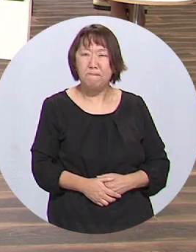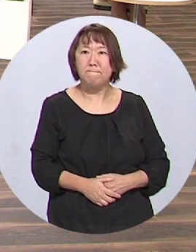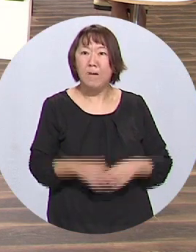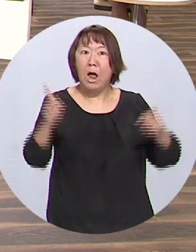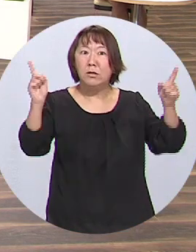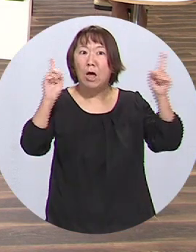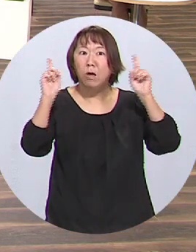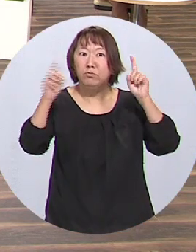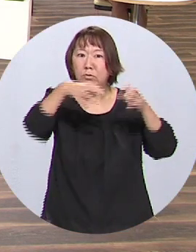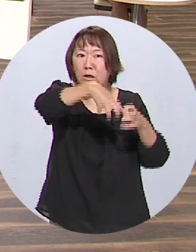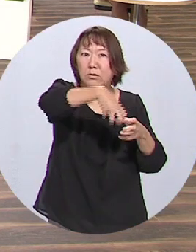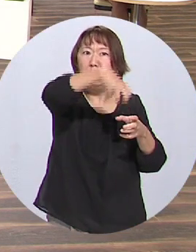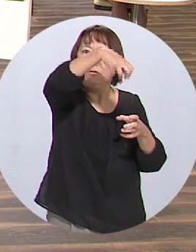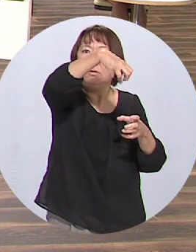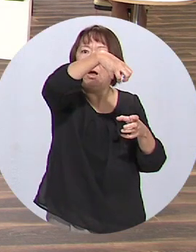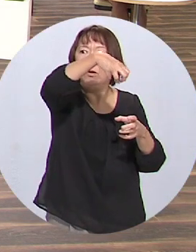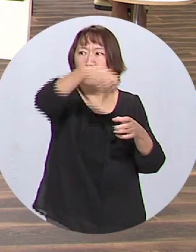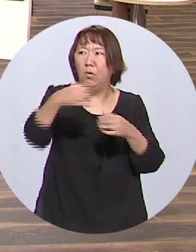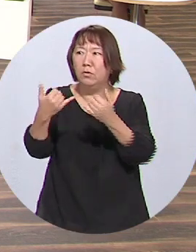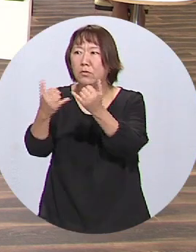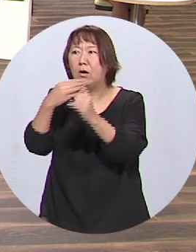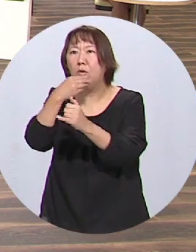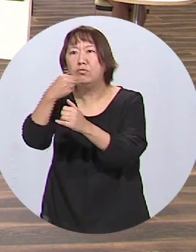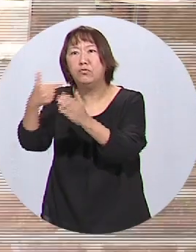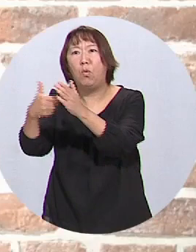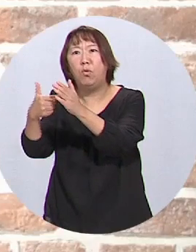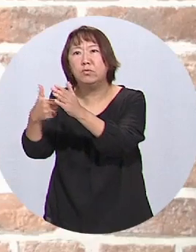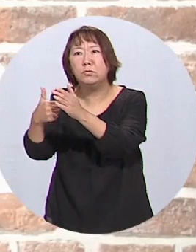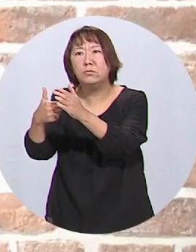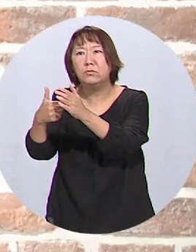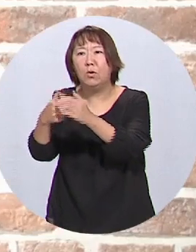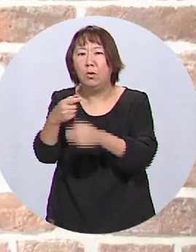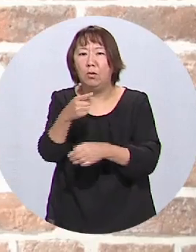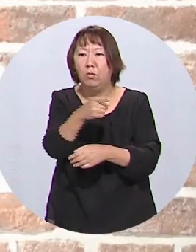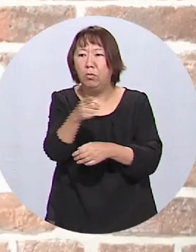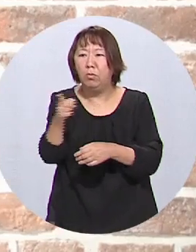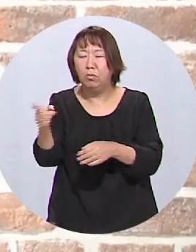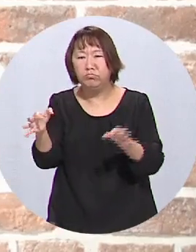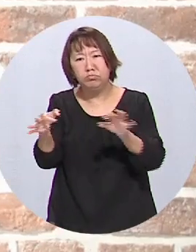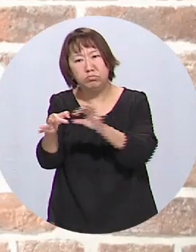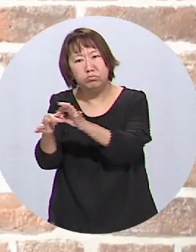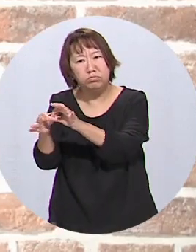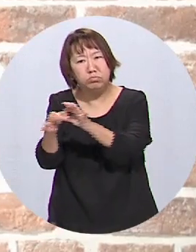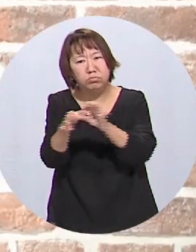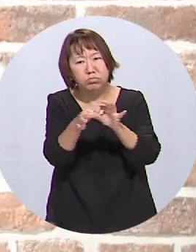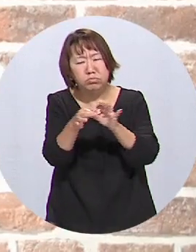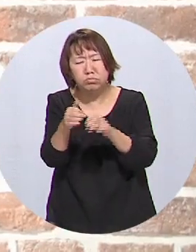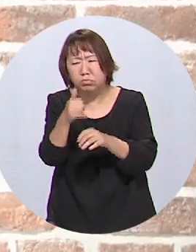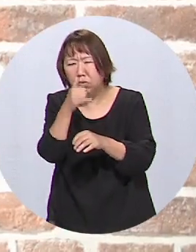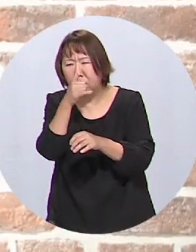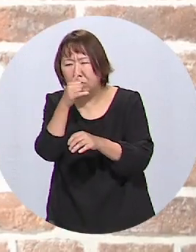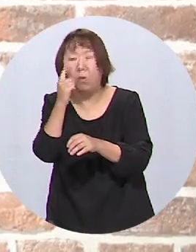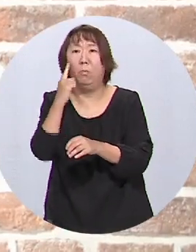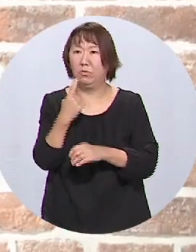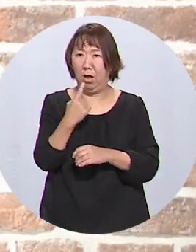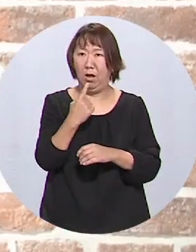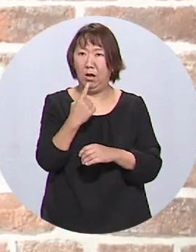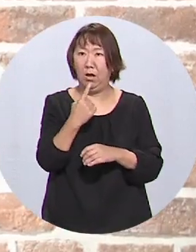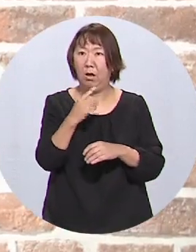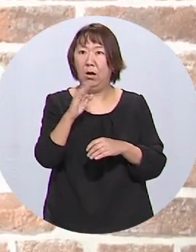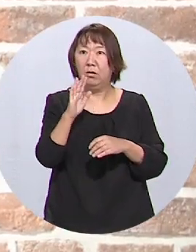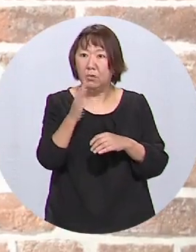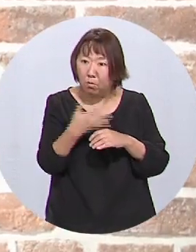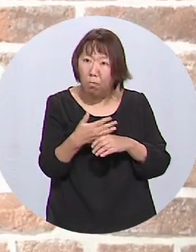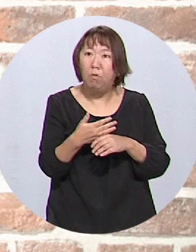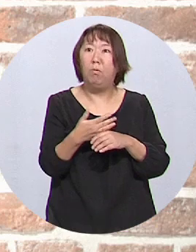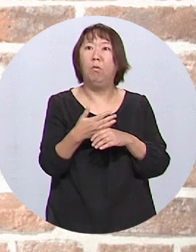ゲームセンターと社会福祉法人、最初この2つ聞いたときにどういうつながりがあるのかなと思ったんですけど、異